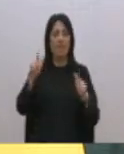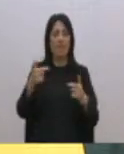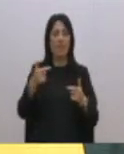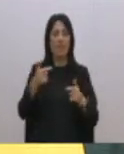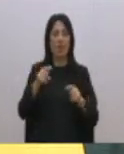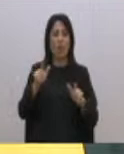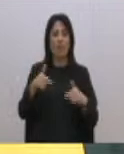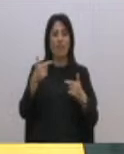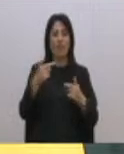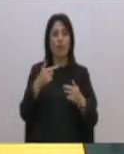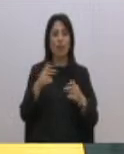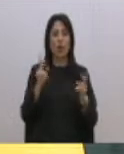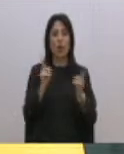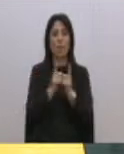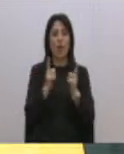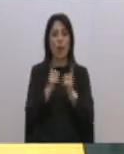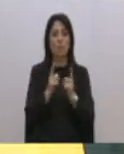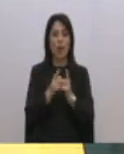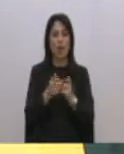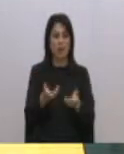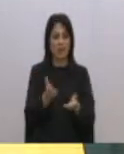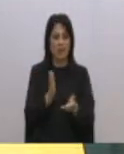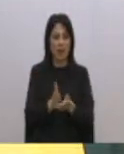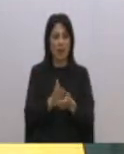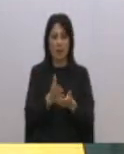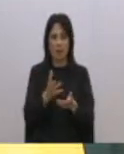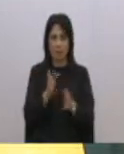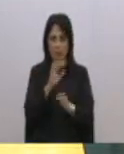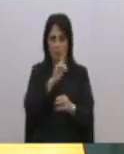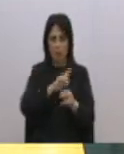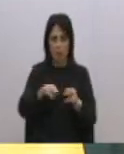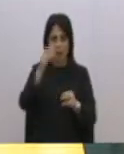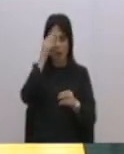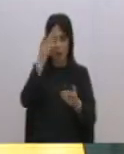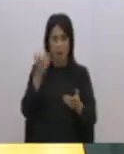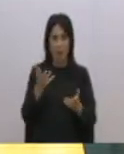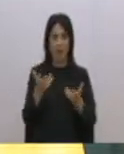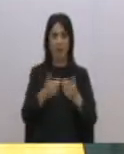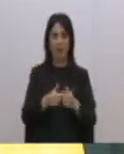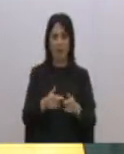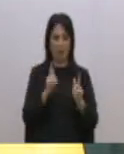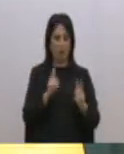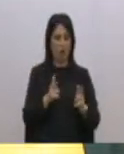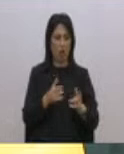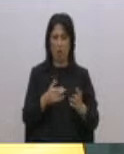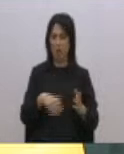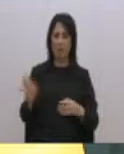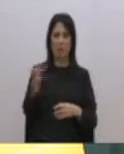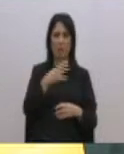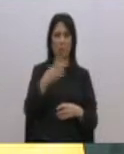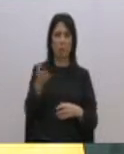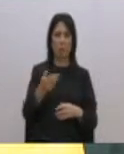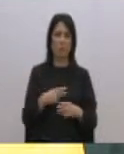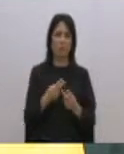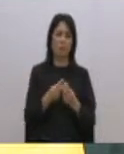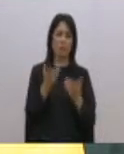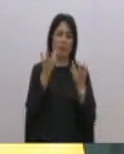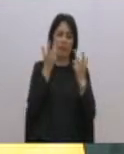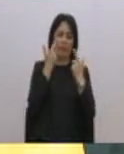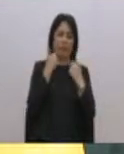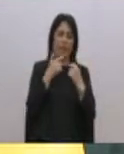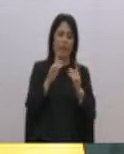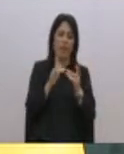იმიტომ რომ დღეს უკვე ინტერნეტით და ამ თანამედროვე ტექნოლოგიებით აბსოლუტურად ჩანაცვლდეს ეს ყველაფერი.